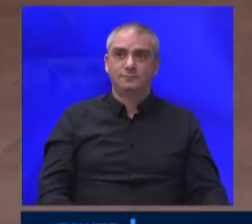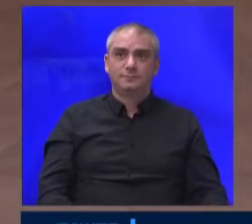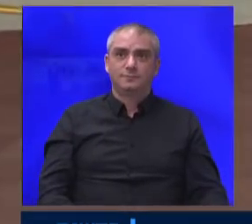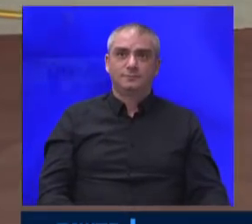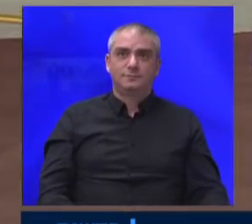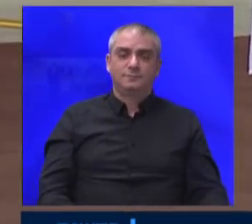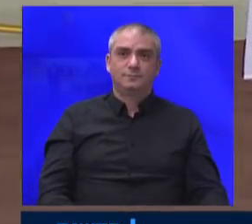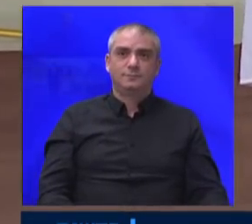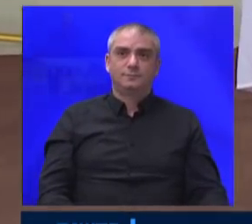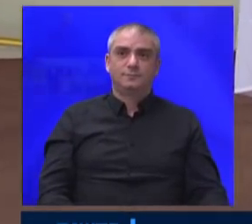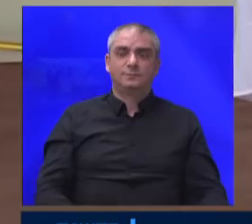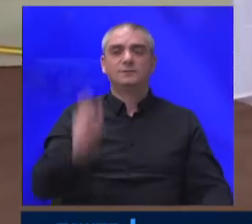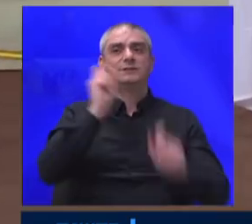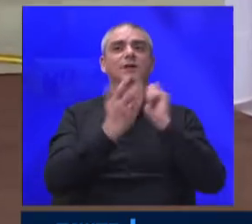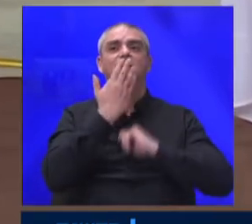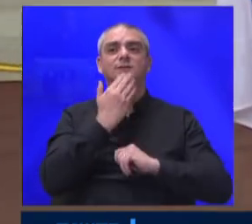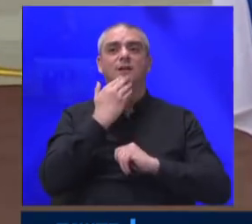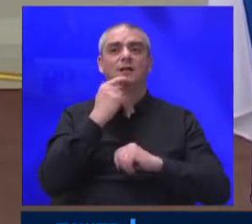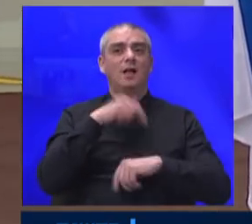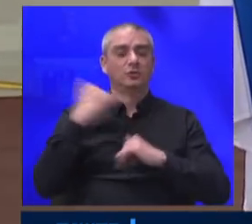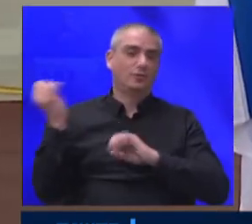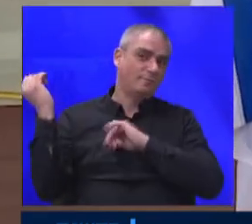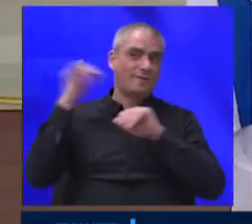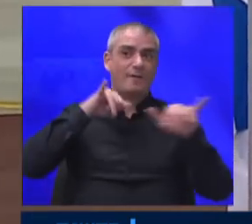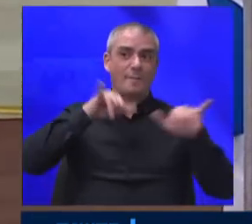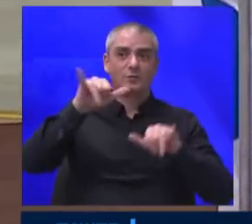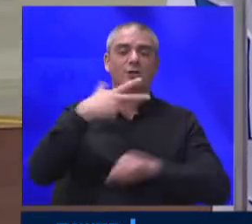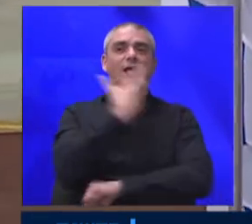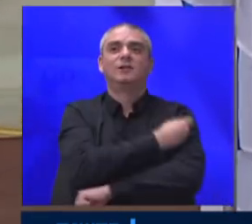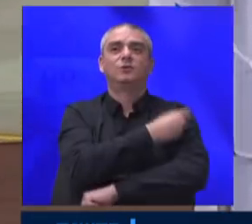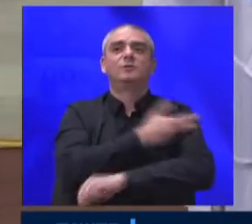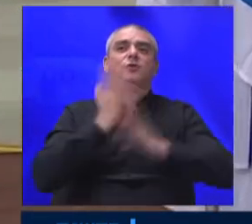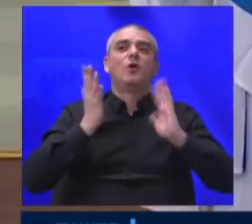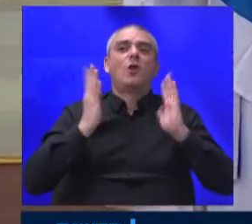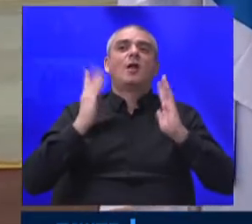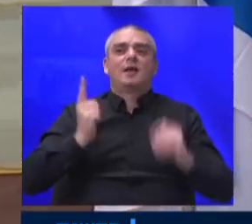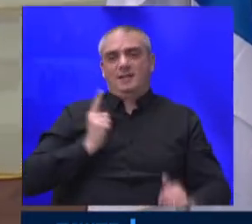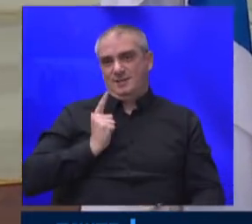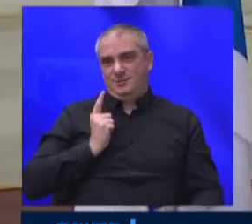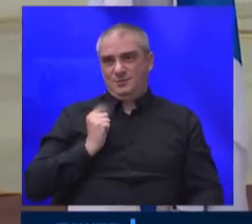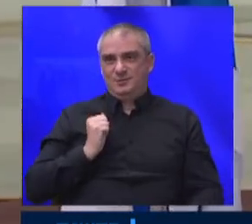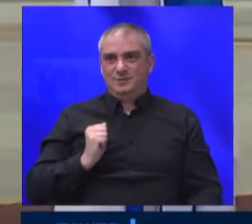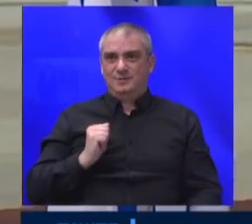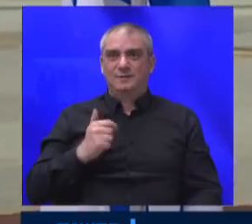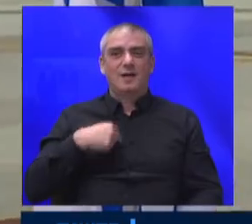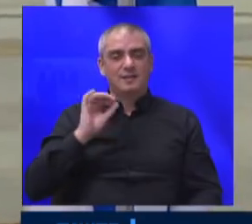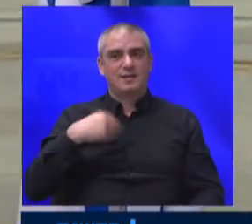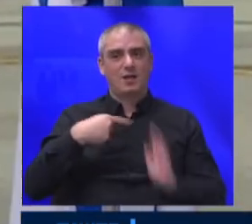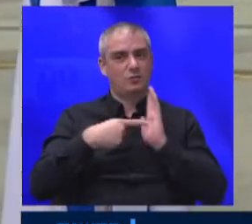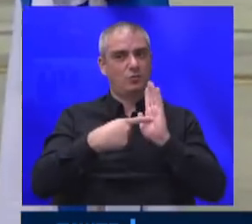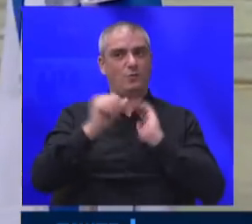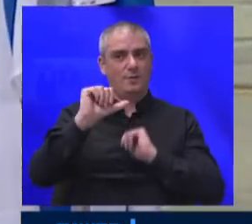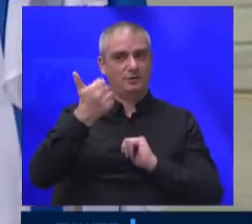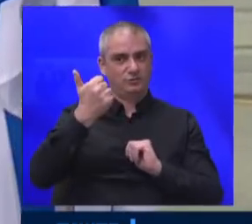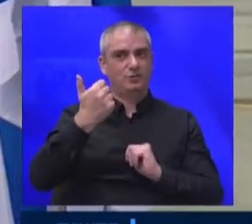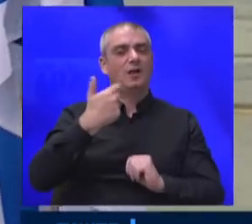אזרחי ישראל, ברגע זה מורידים מהמטוס את החיסונים שכל כך חיכינו להם. ועל מנת לשמש דוגמה, אני